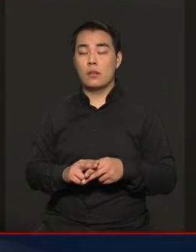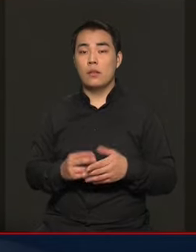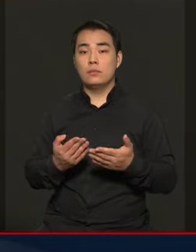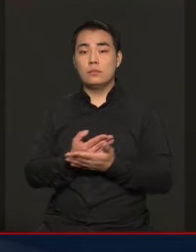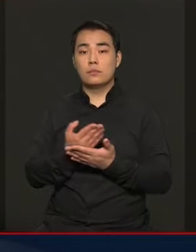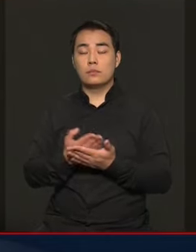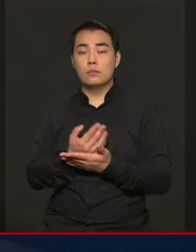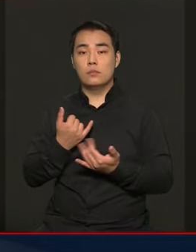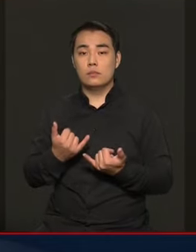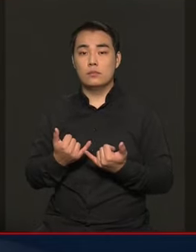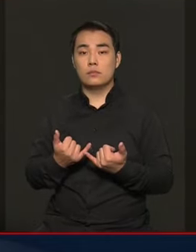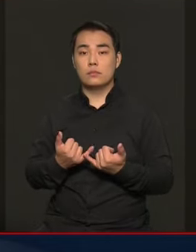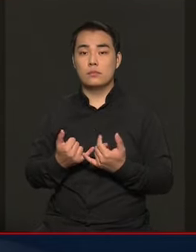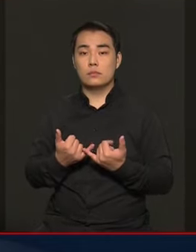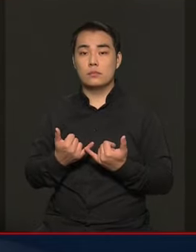қолдарын